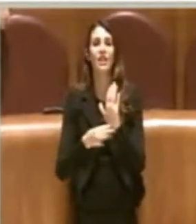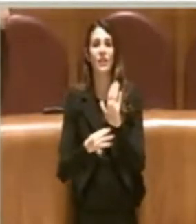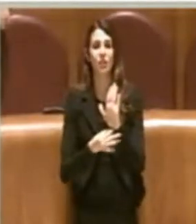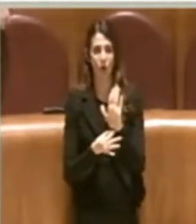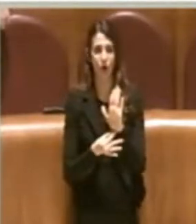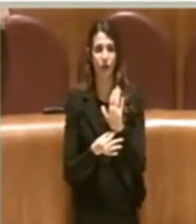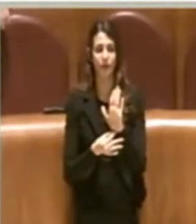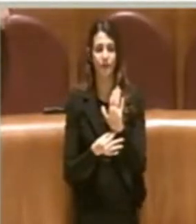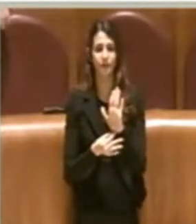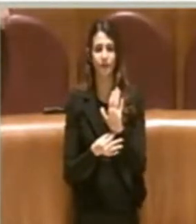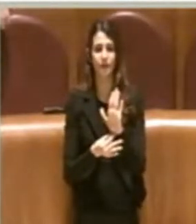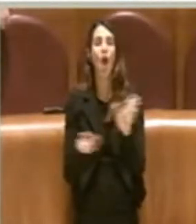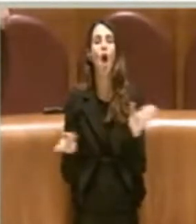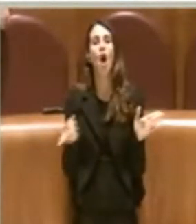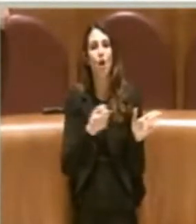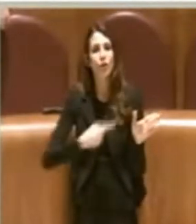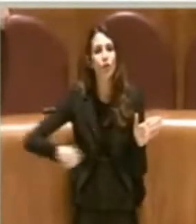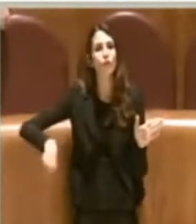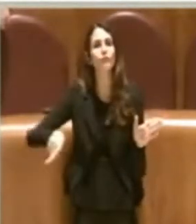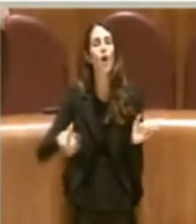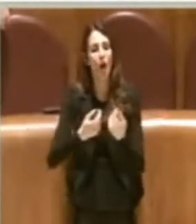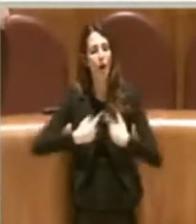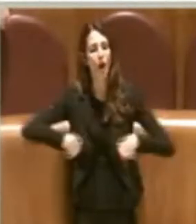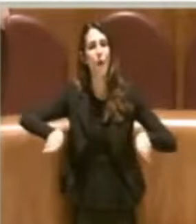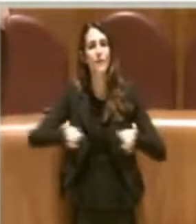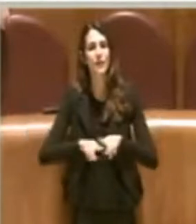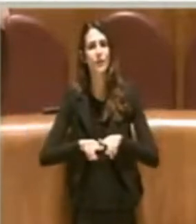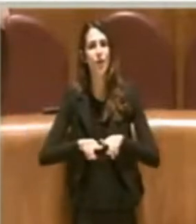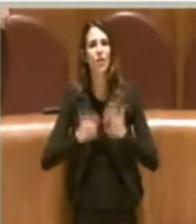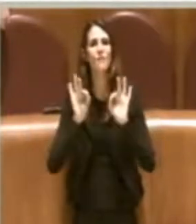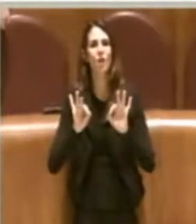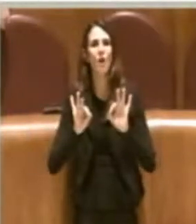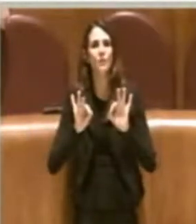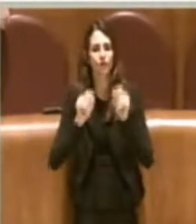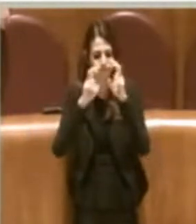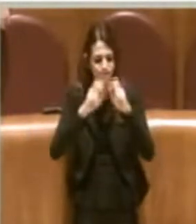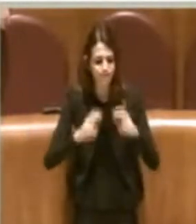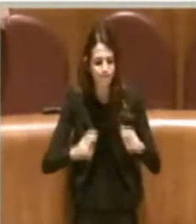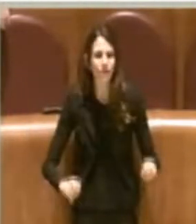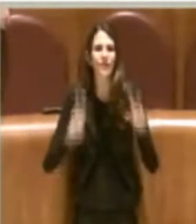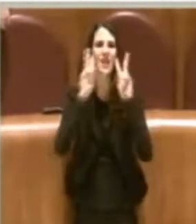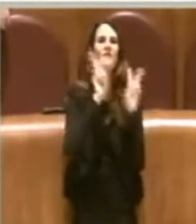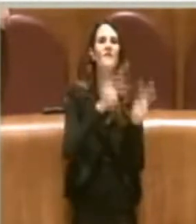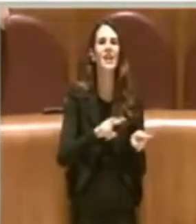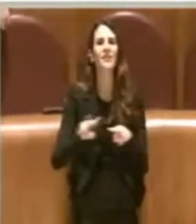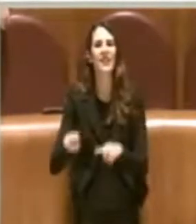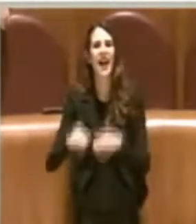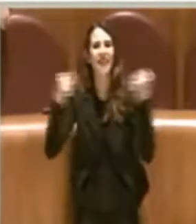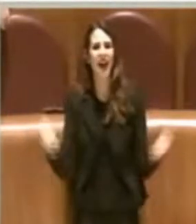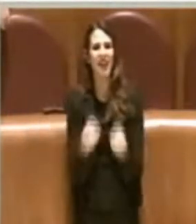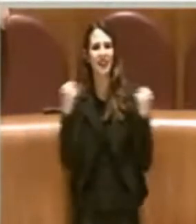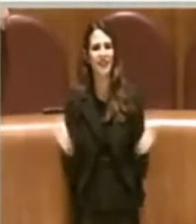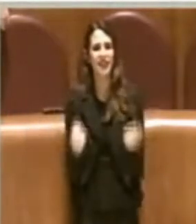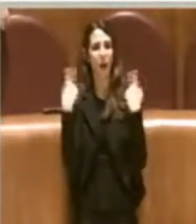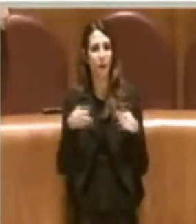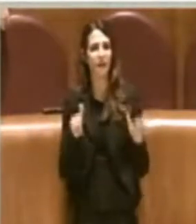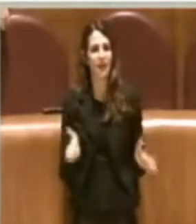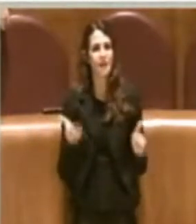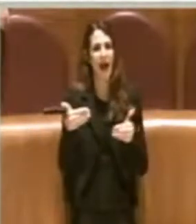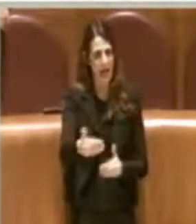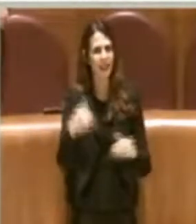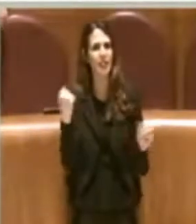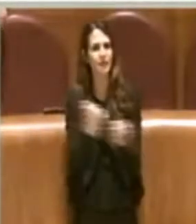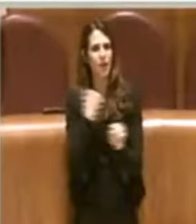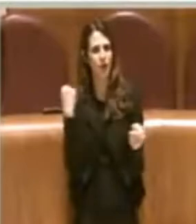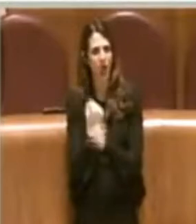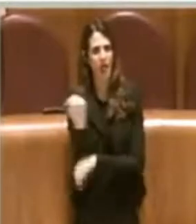una commissione abbiamo verificato che questa attività è stata portata avanti dal Dipartimento e quindi oggi